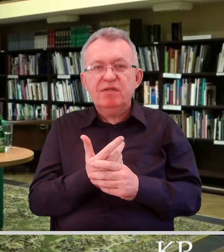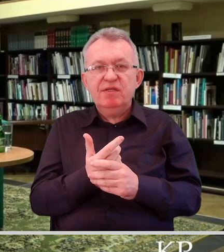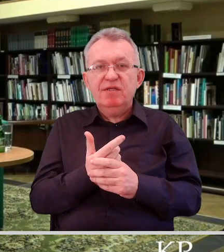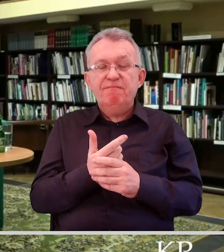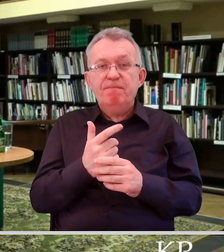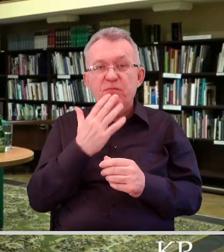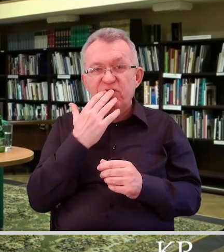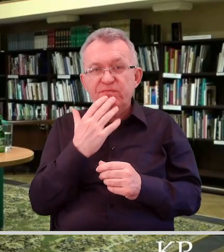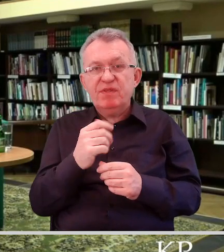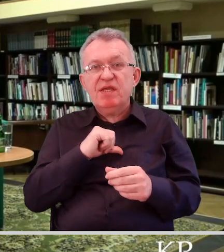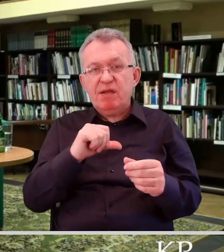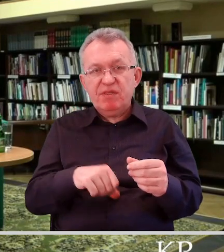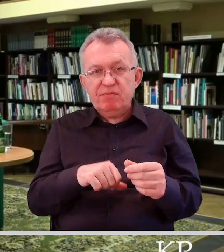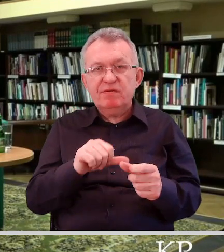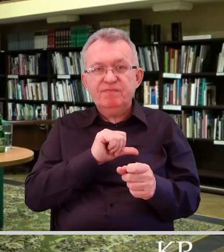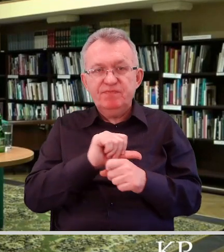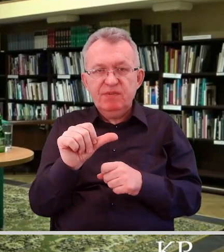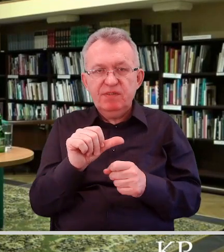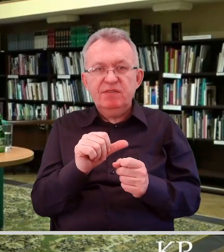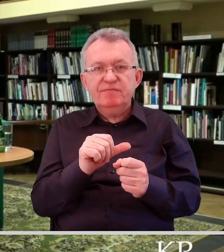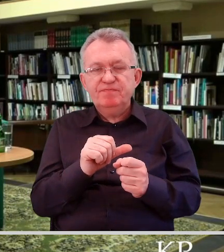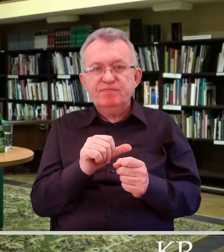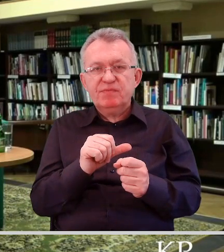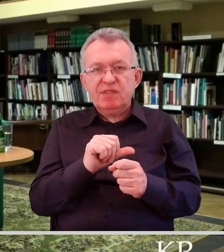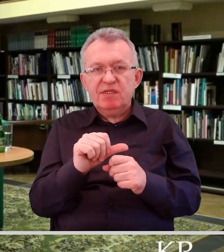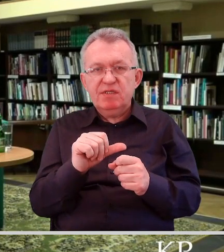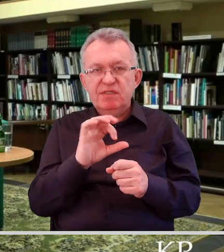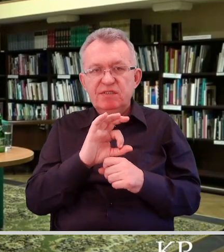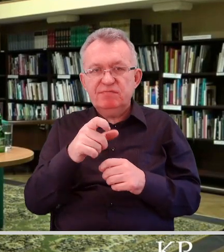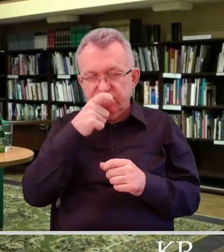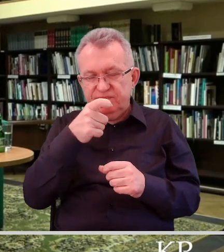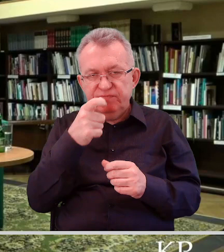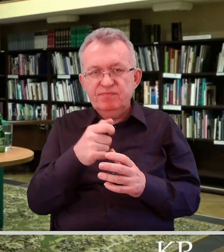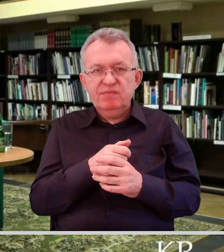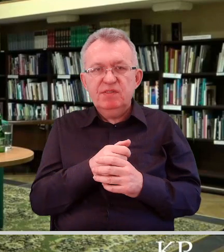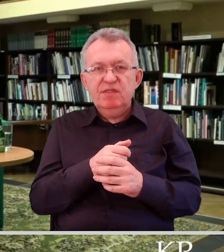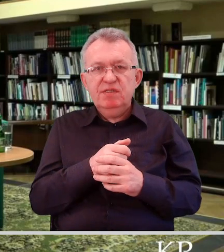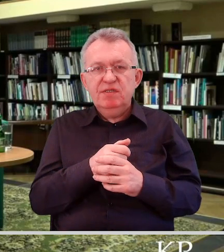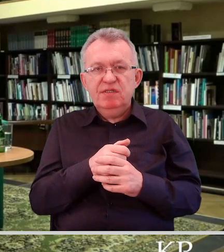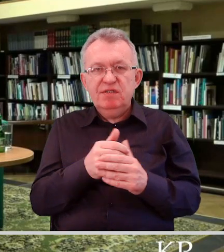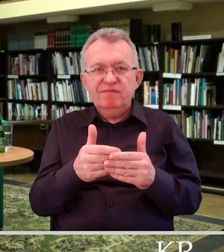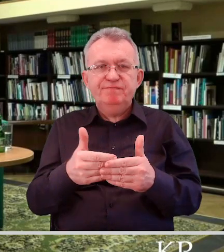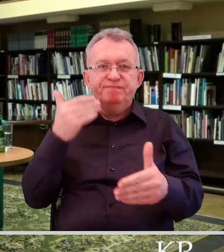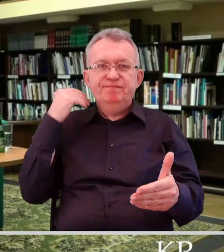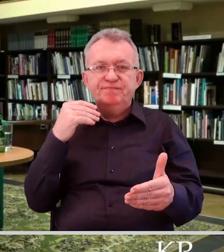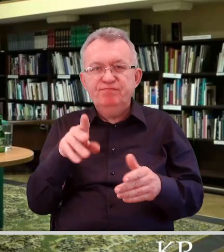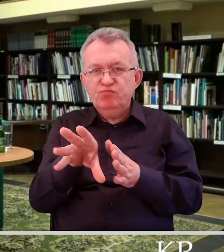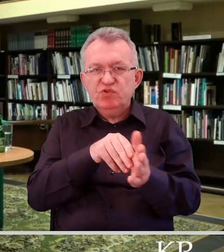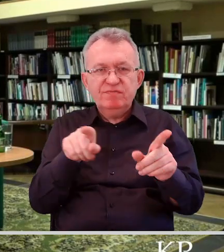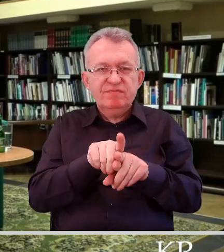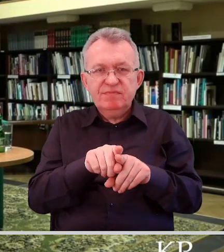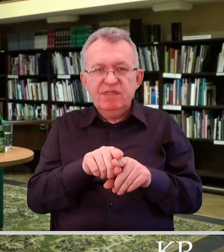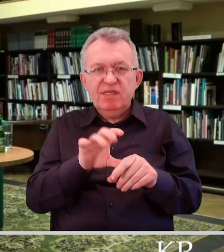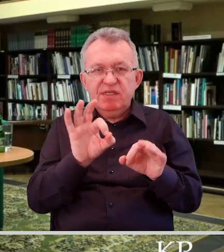że kapitalizm jest właśnie takim straszliwym bastionem wstecznictwa i